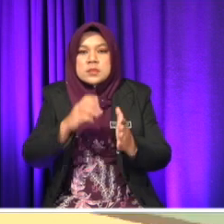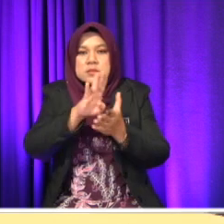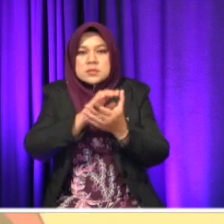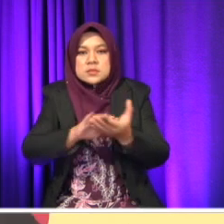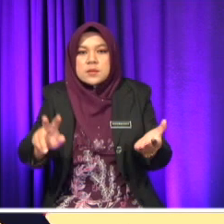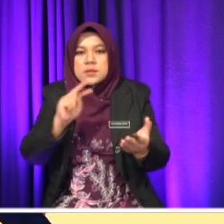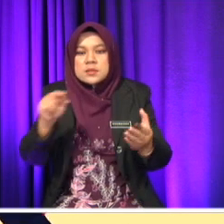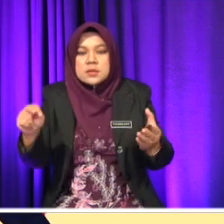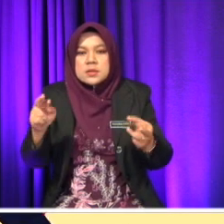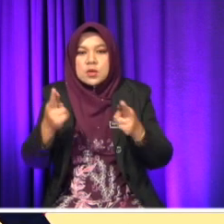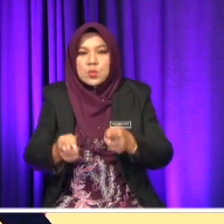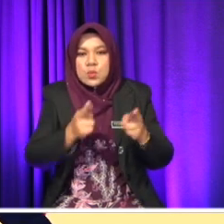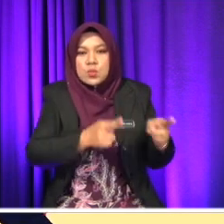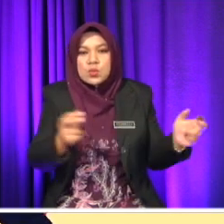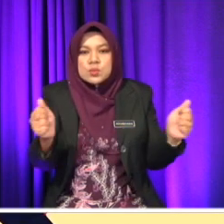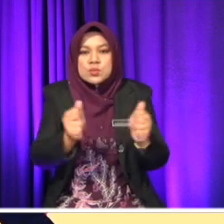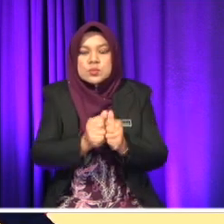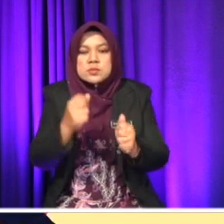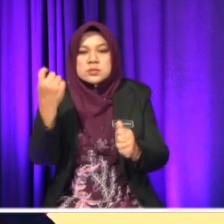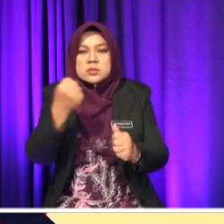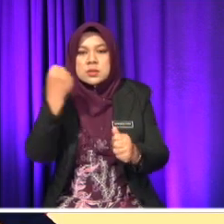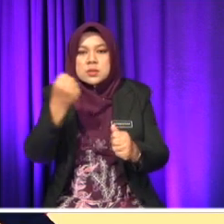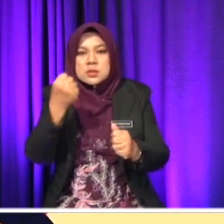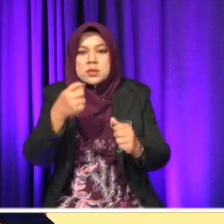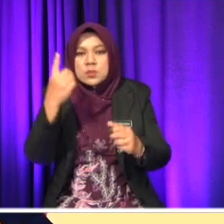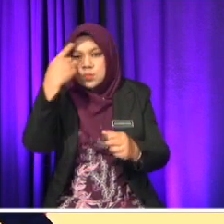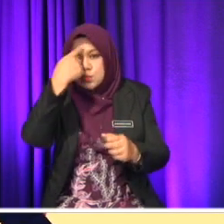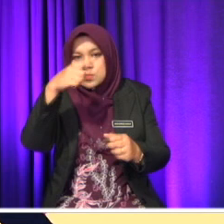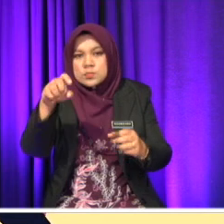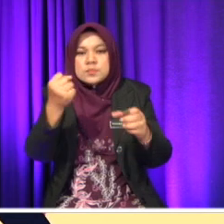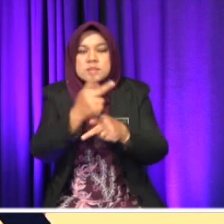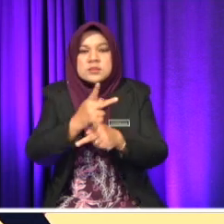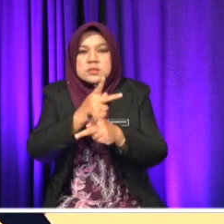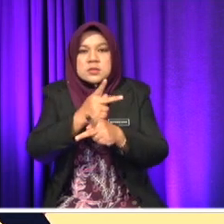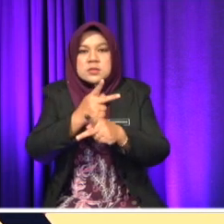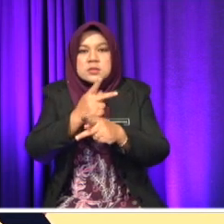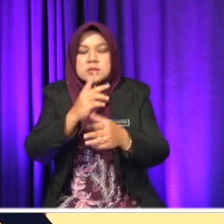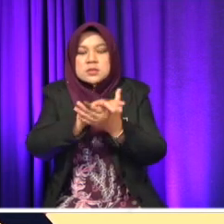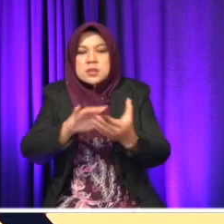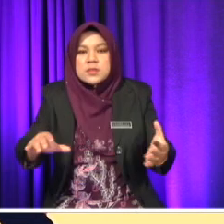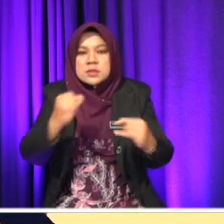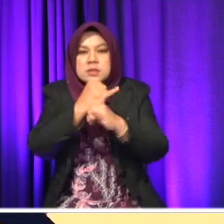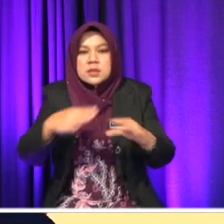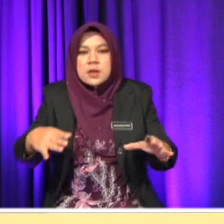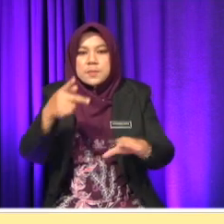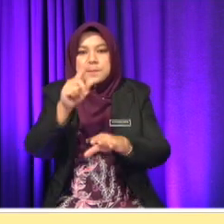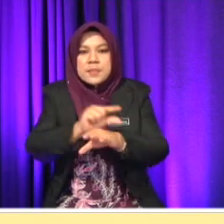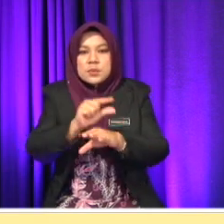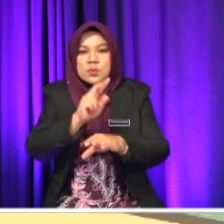diselenggarakan demi menjaga keselamatan dan kesejahteraan semua pengguna